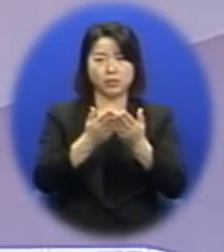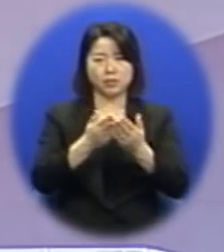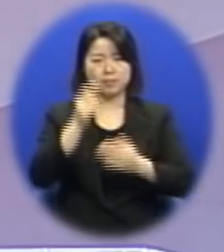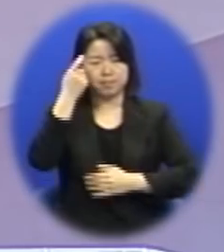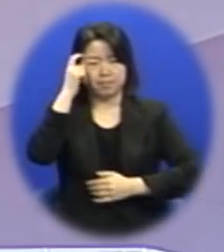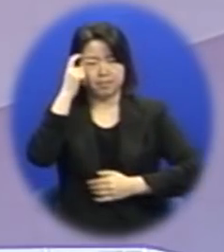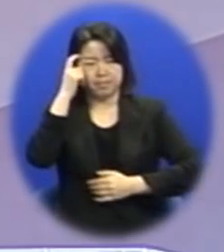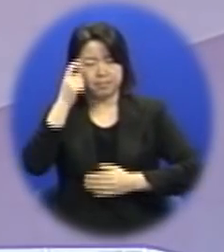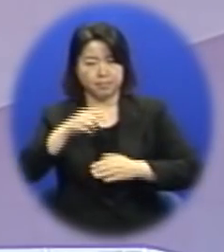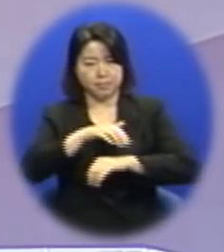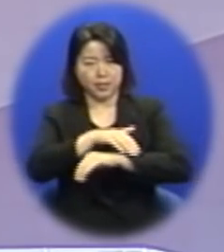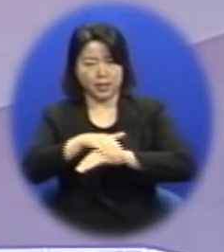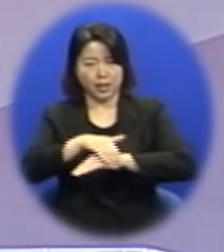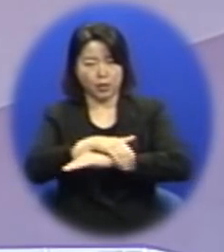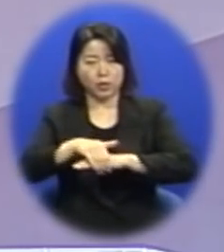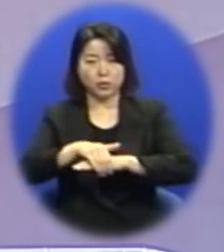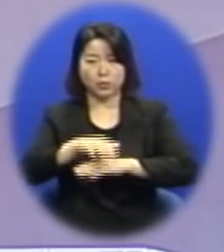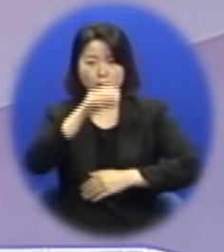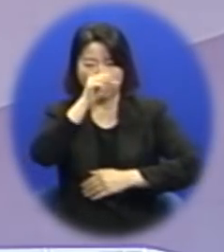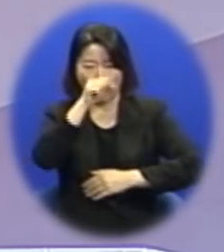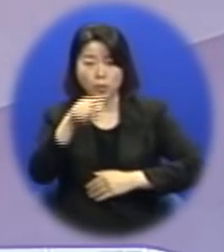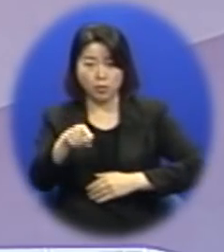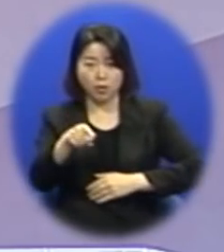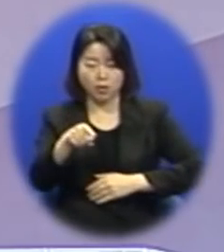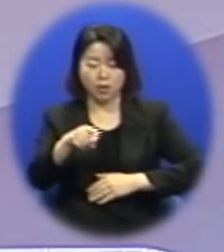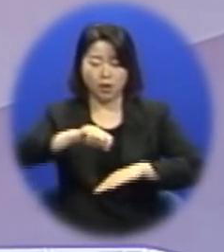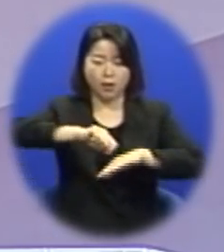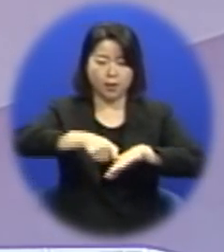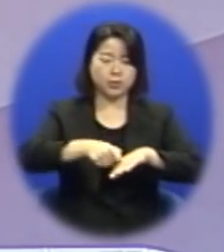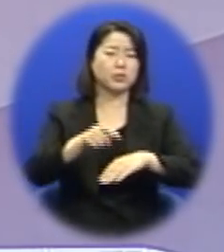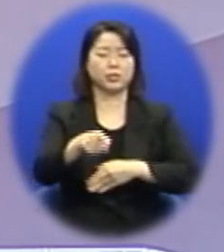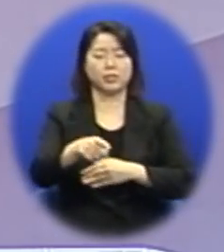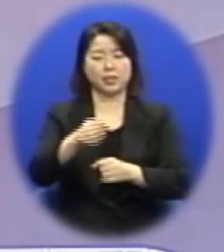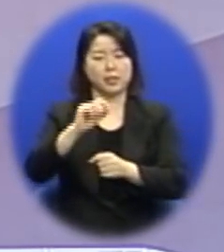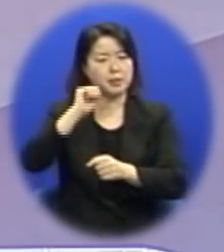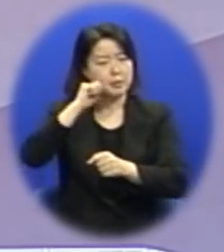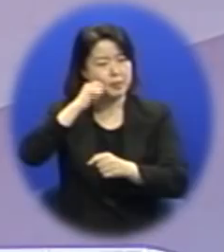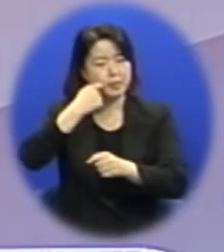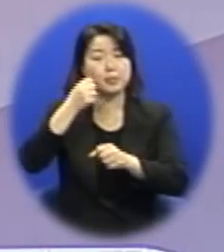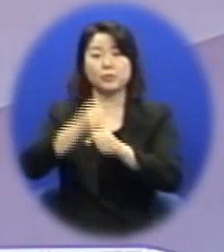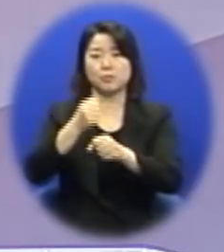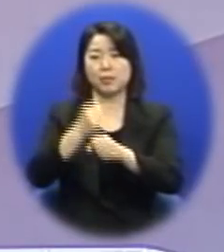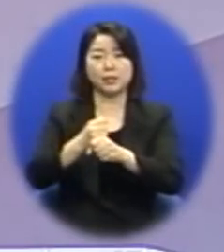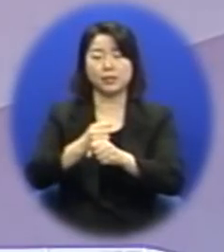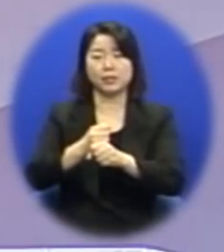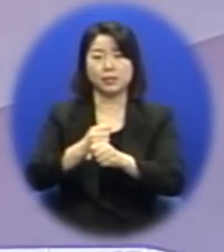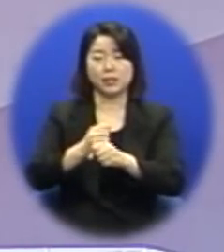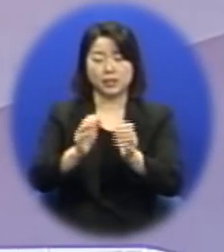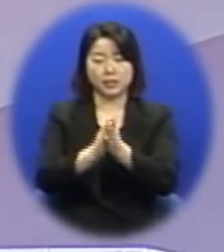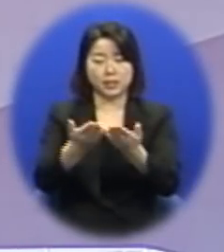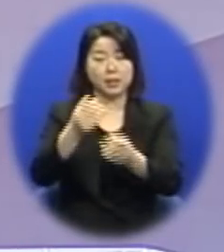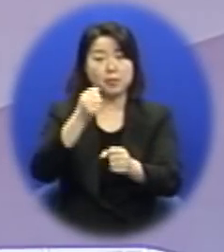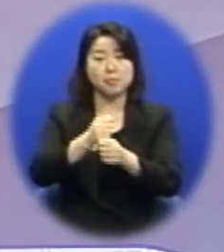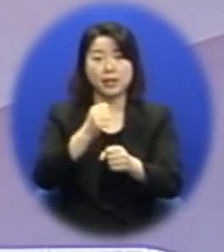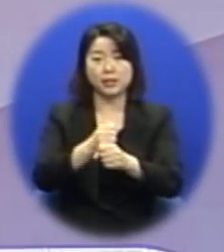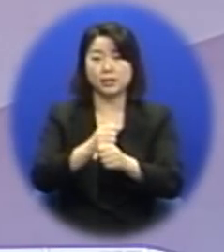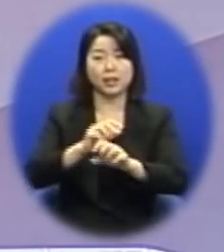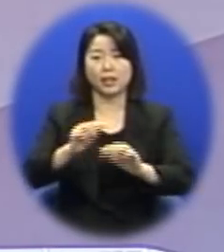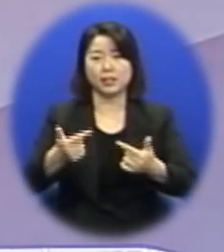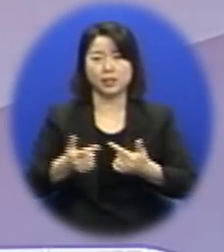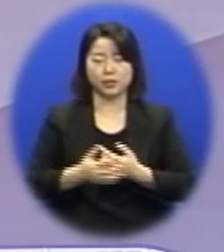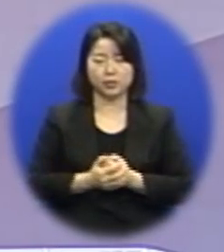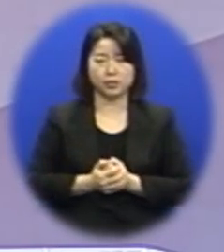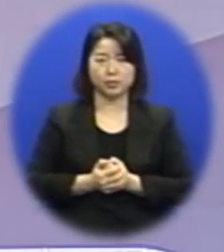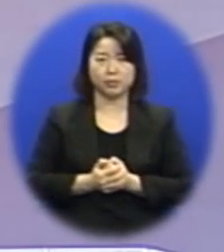은혜로운 것만 또는 일부러 그렇게 만들어서 그렇게 펼쳐놓은 책이 아닌